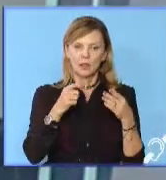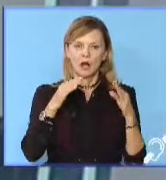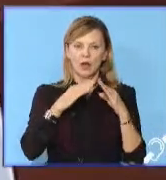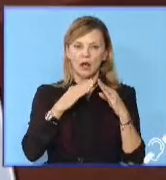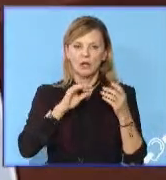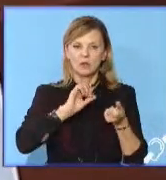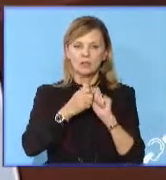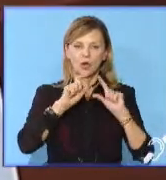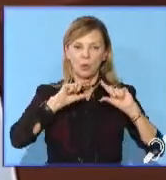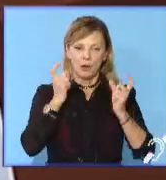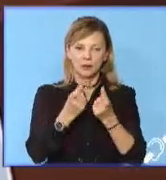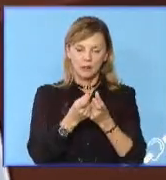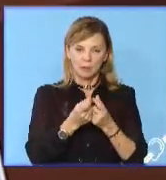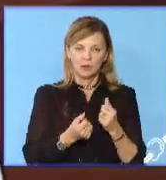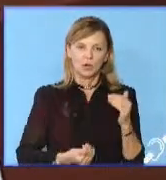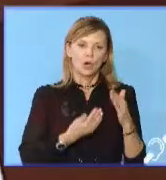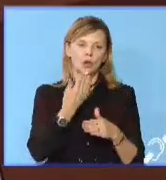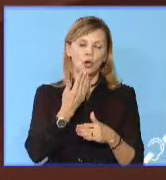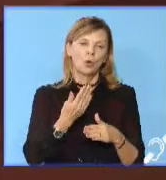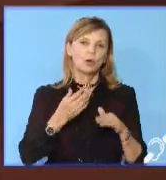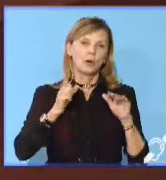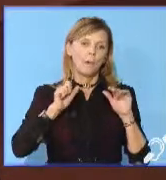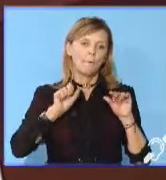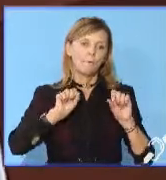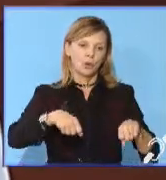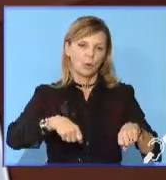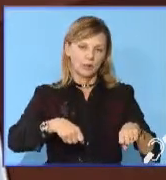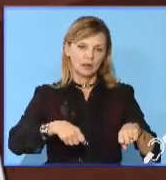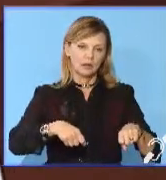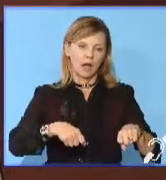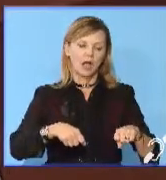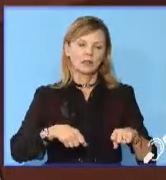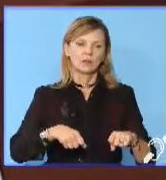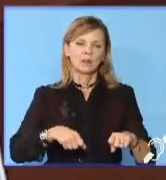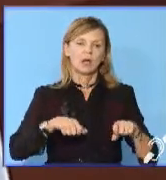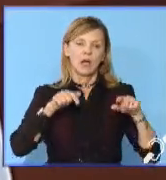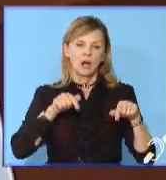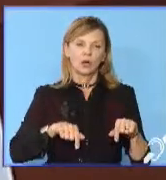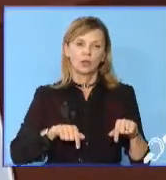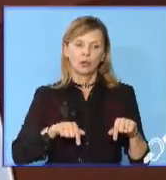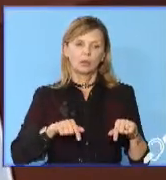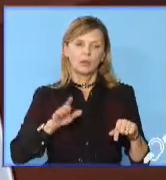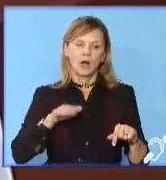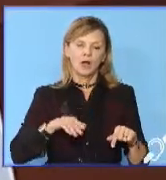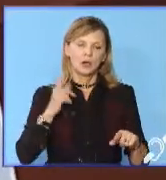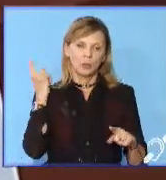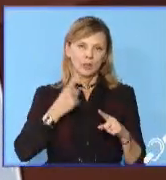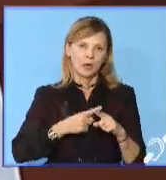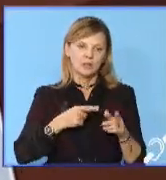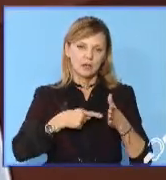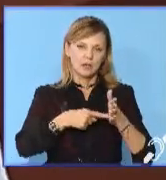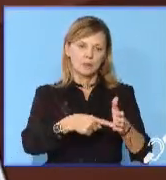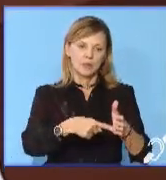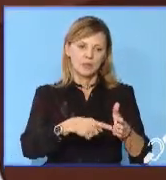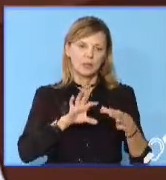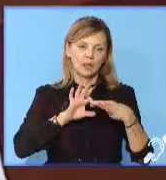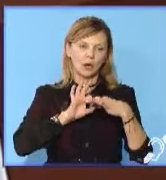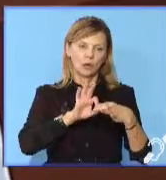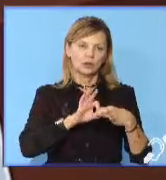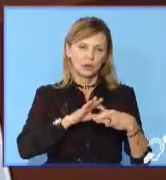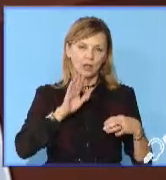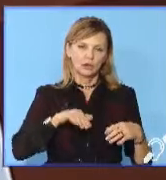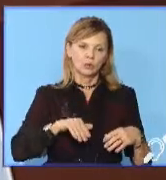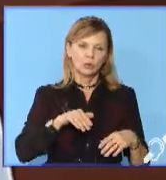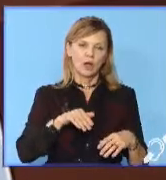locuință? Bun, noul proprietar, putem vorbi despre un nou proprietar acum, are obligația să prezinte contractul către